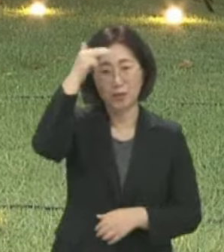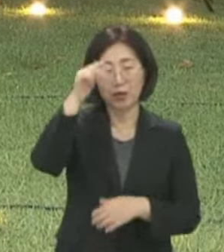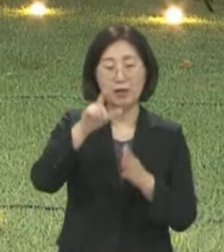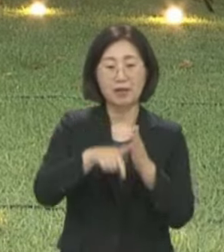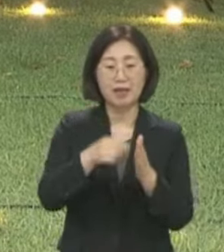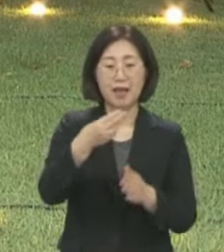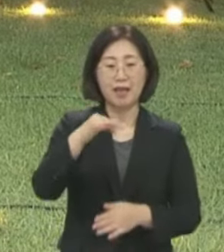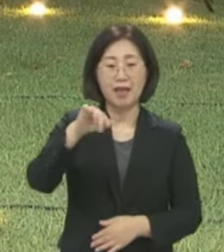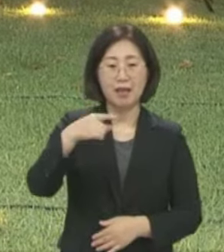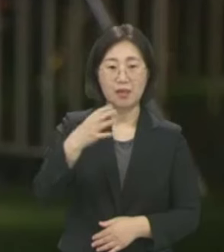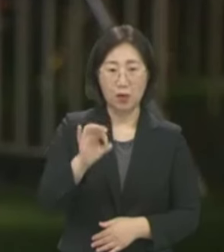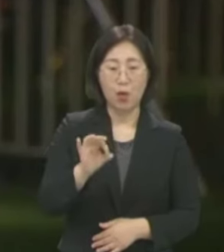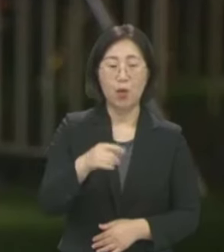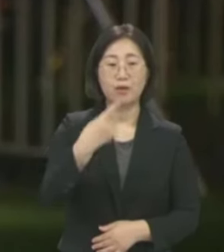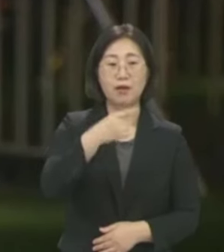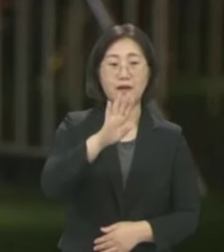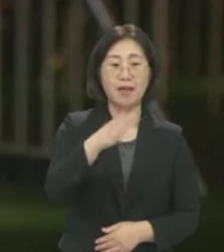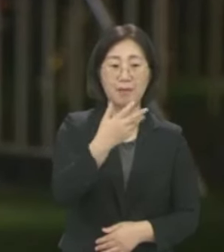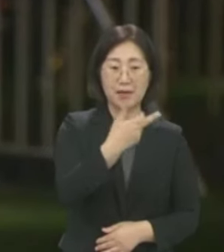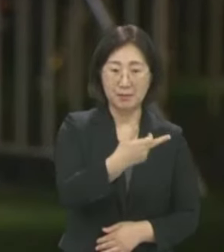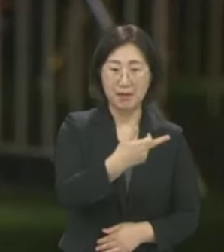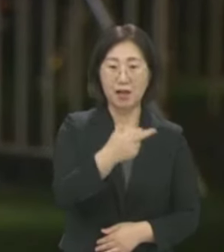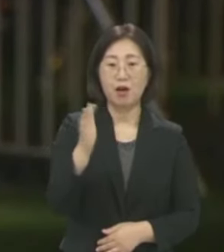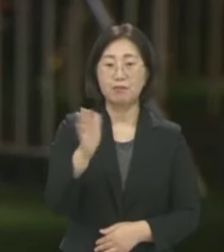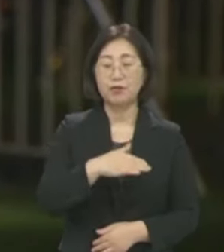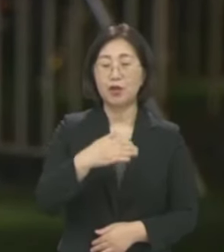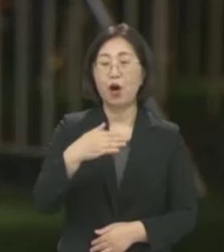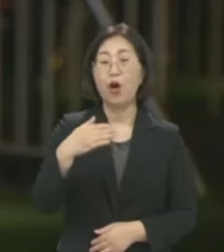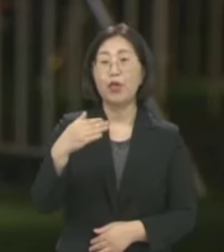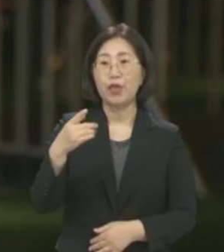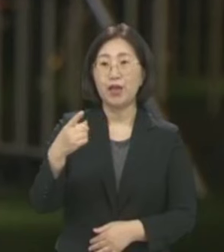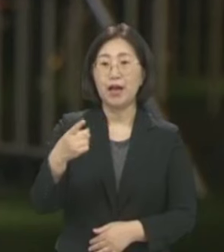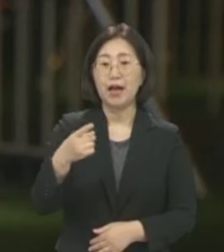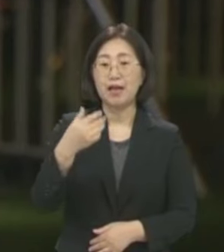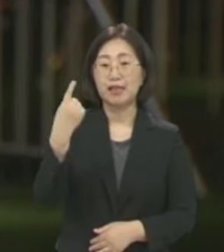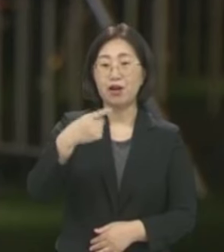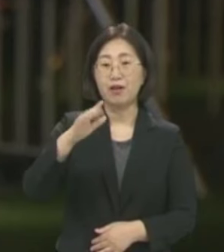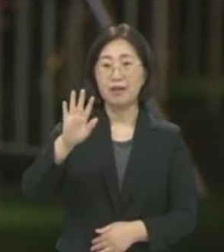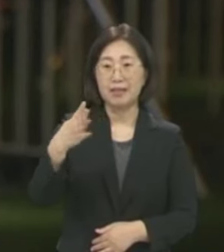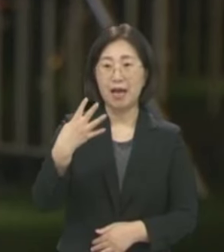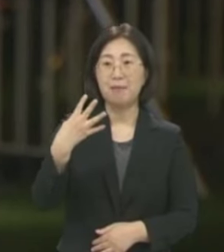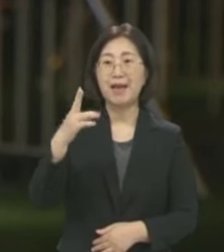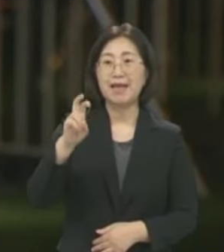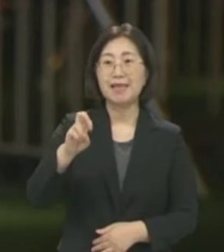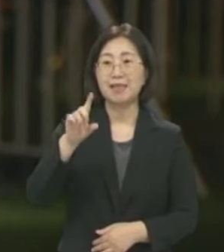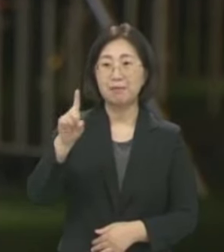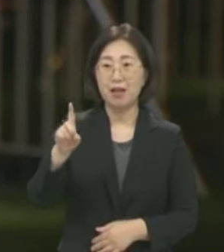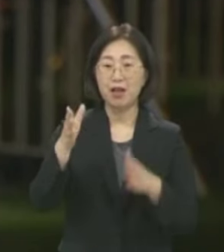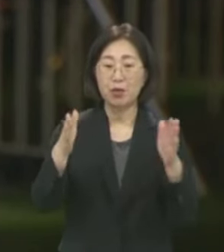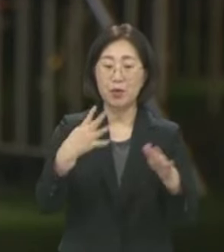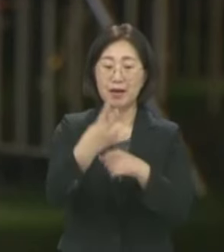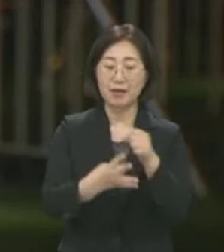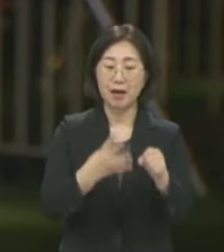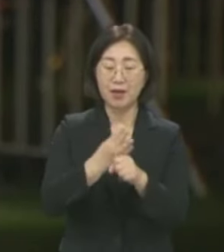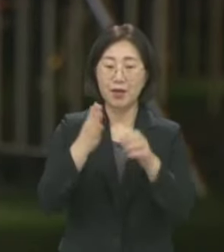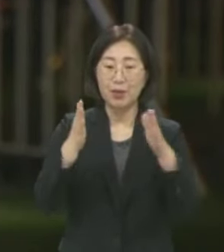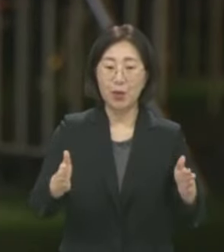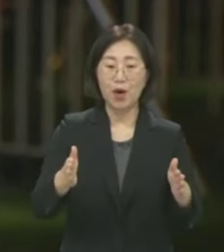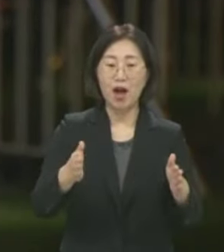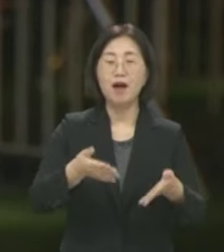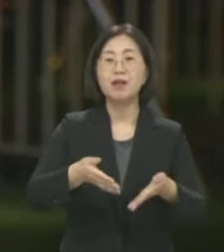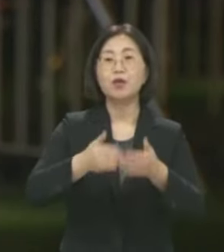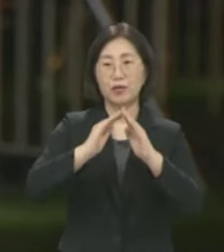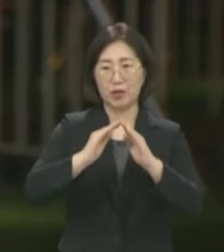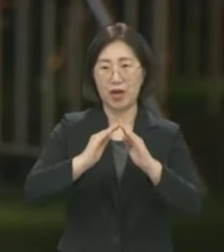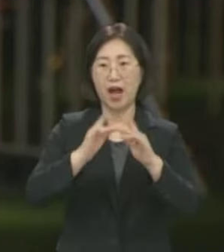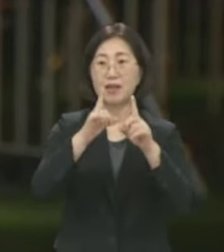태종 17년, 1417년부터 세종 3년, 1421년까지 4년에 걸쳐서 축성된 그런